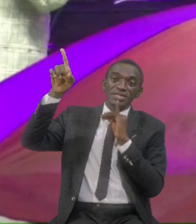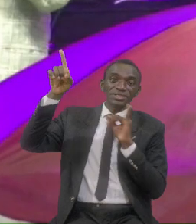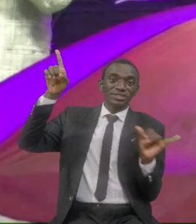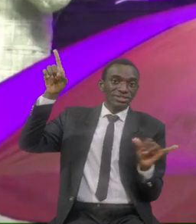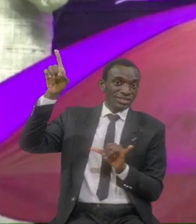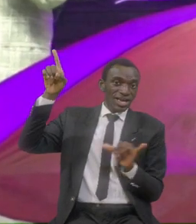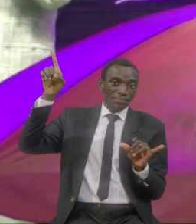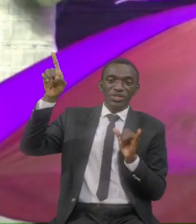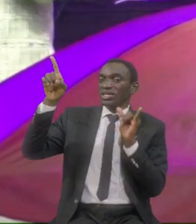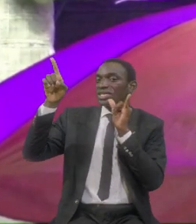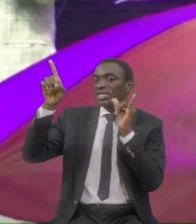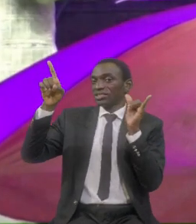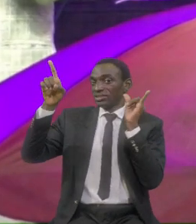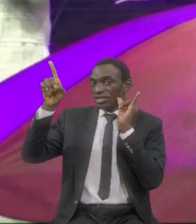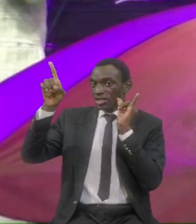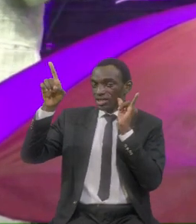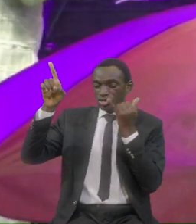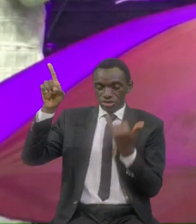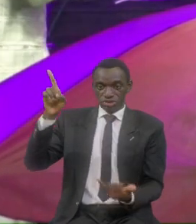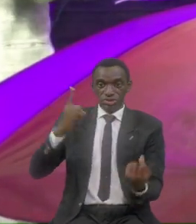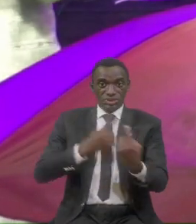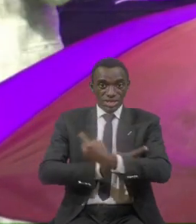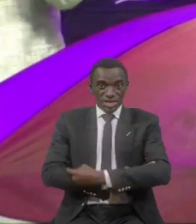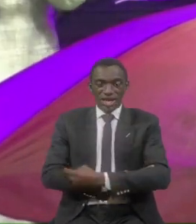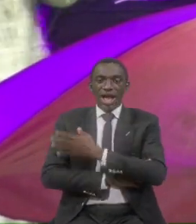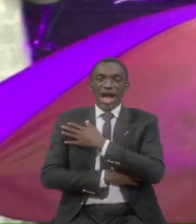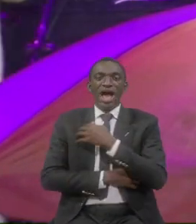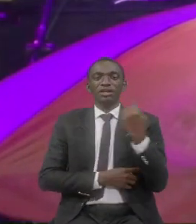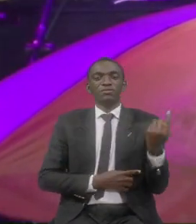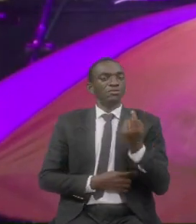Yesterday. Today and forever,